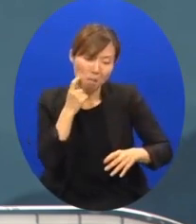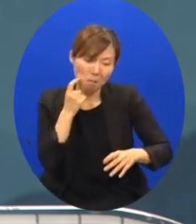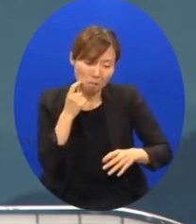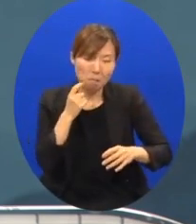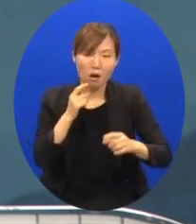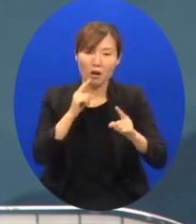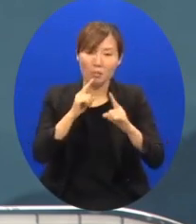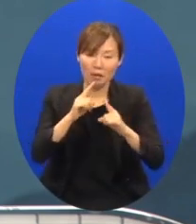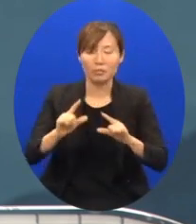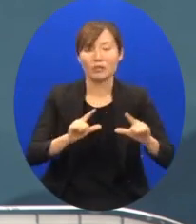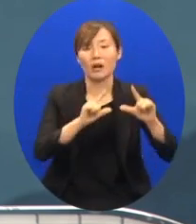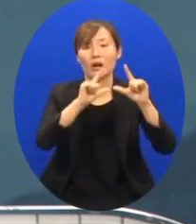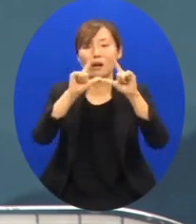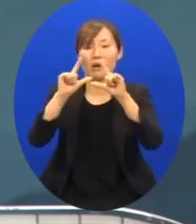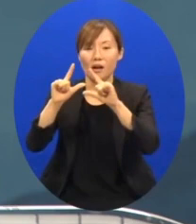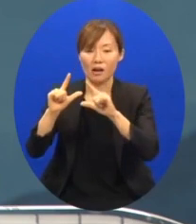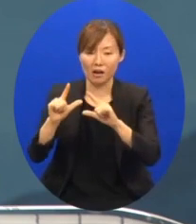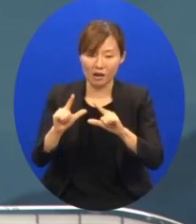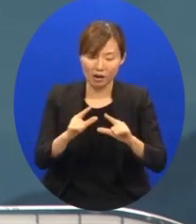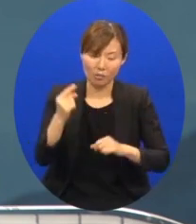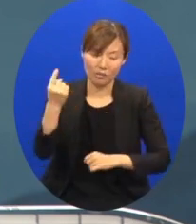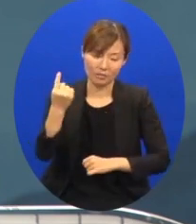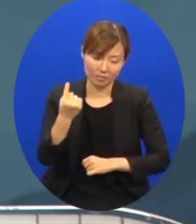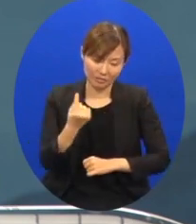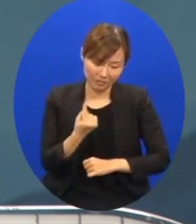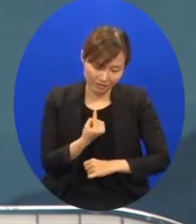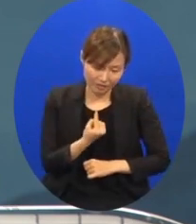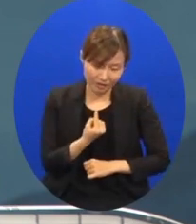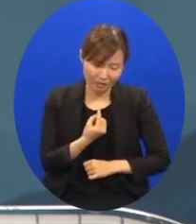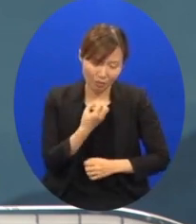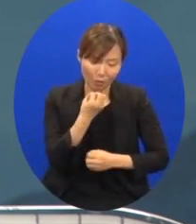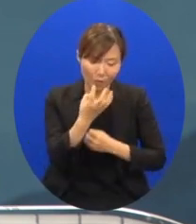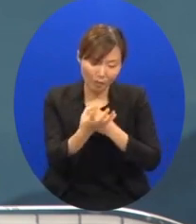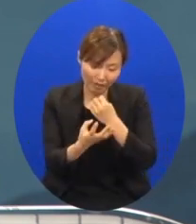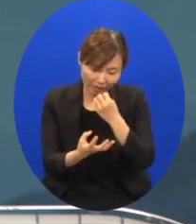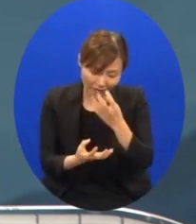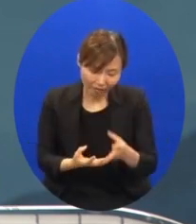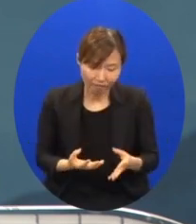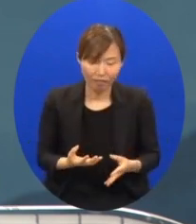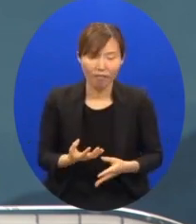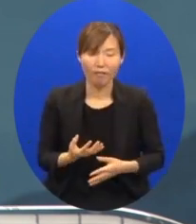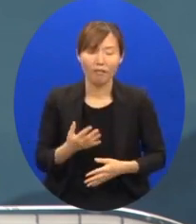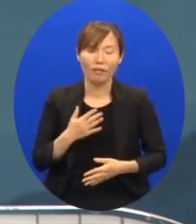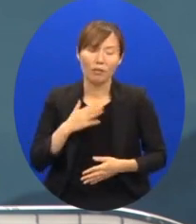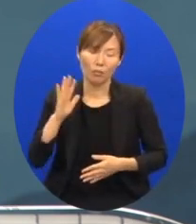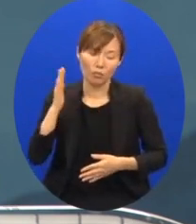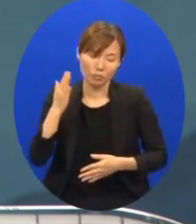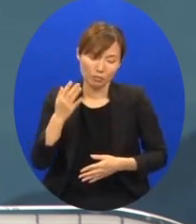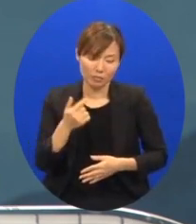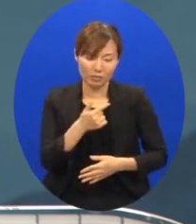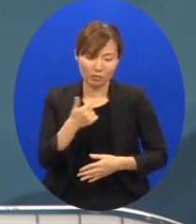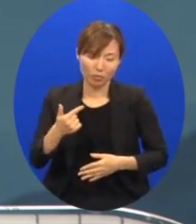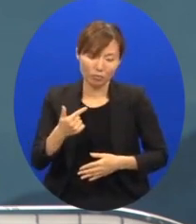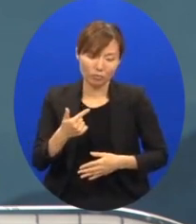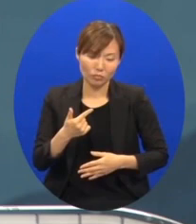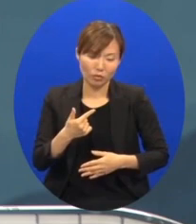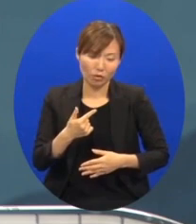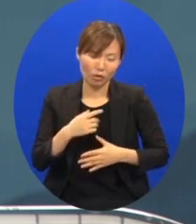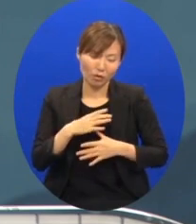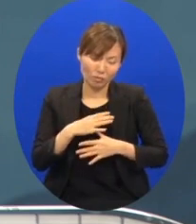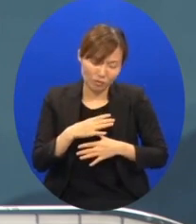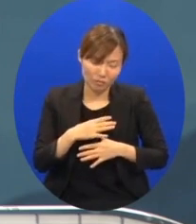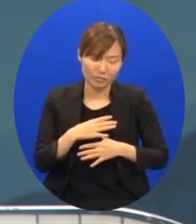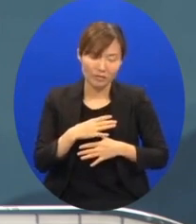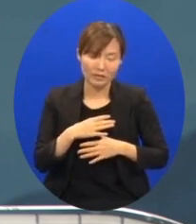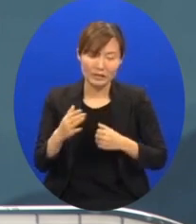요즘에는 너무 두렵다 는 내가 이렇게 살아서는 큰일이 날 것처럼 느껴진다 그래서 저를